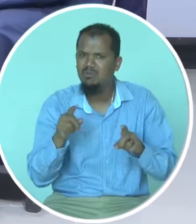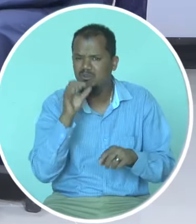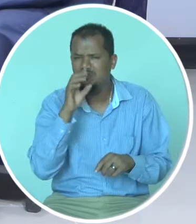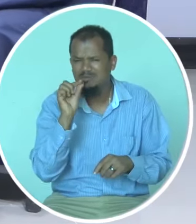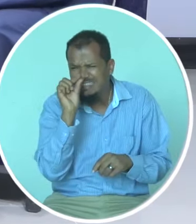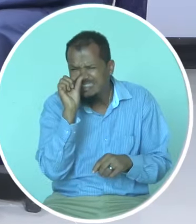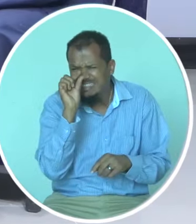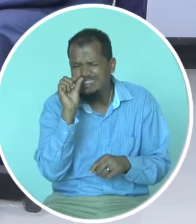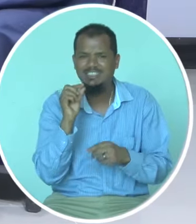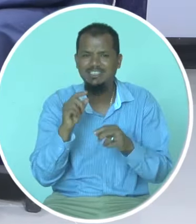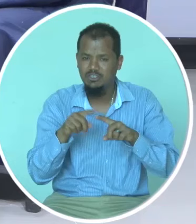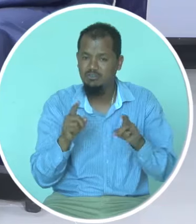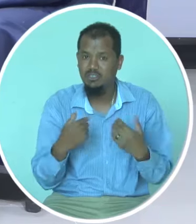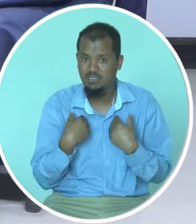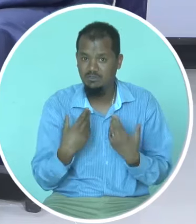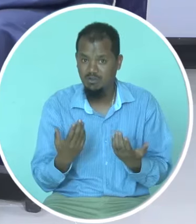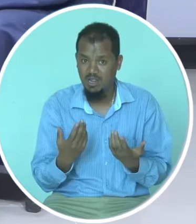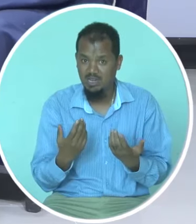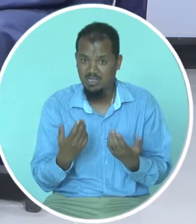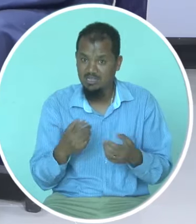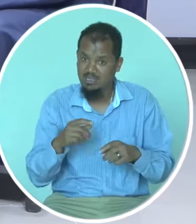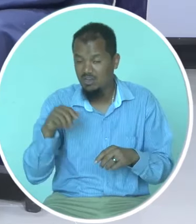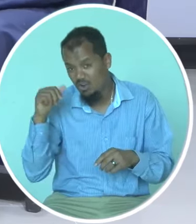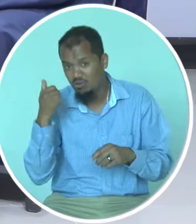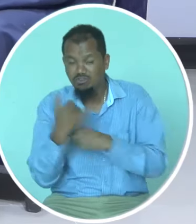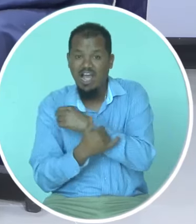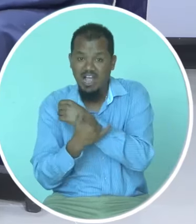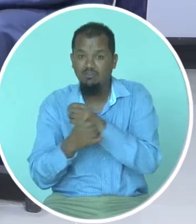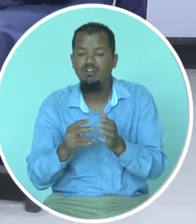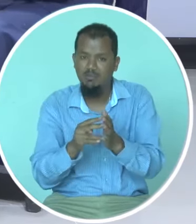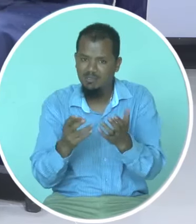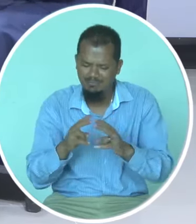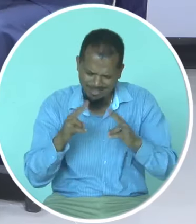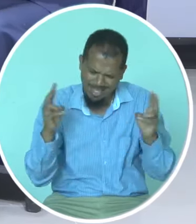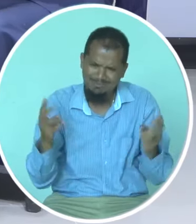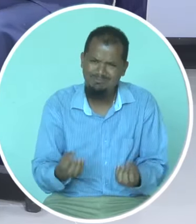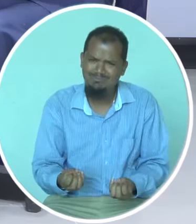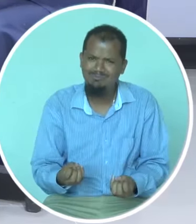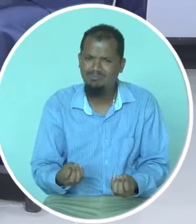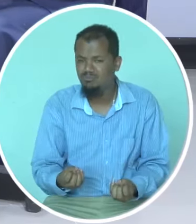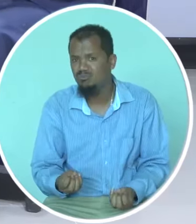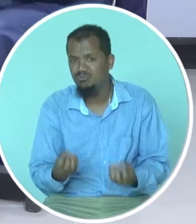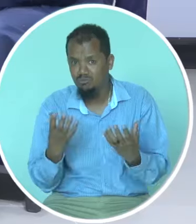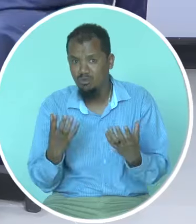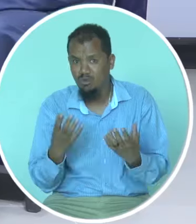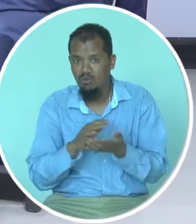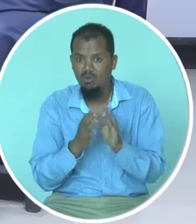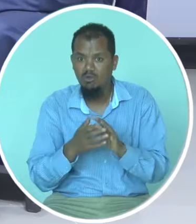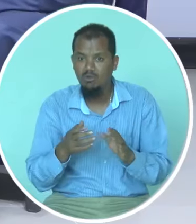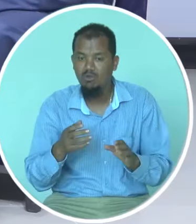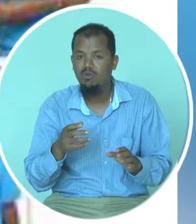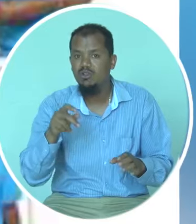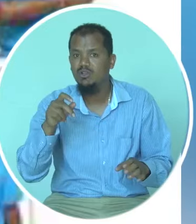መጠነኛ ከሆኑ ልዩነቶች በቀርብ ይያለው ነገር ግን ሌሎች ሀገሮችን ለምሳሌ በጣም ብዛሃው ነው ወደሆነ የደቡብ